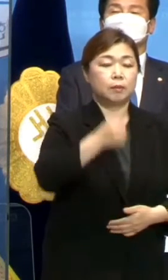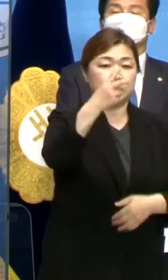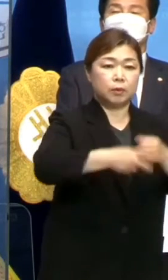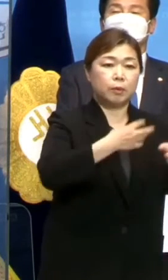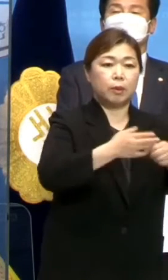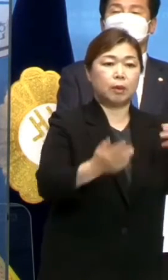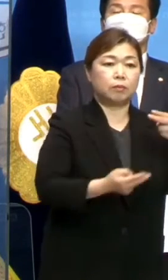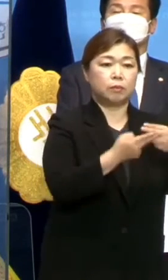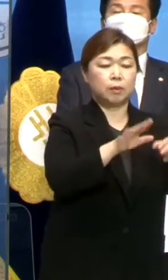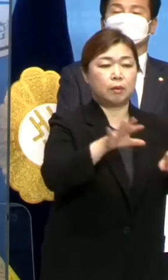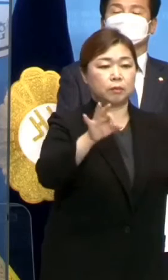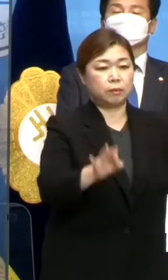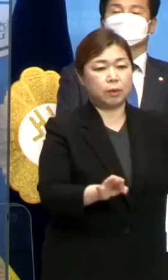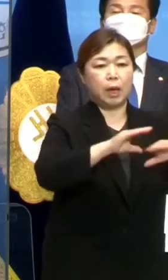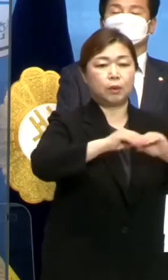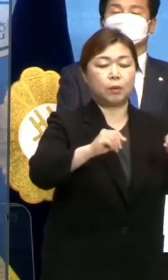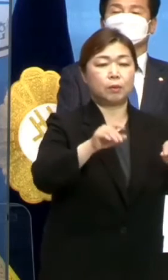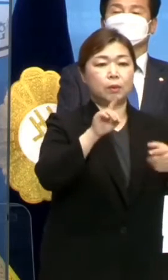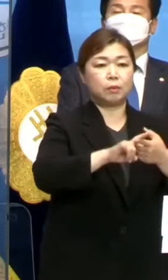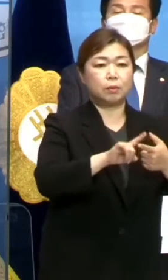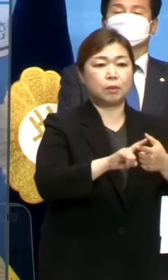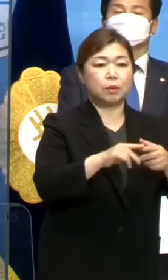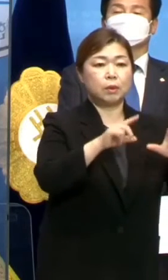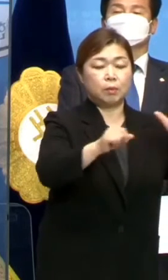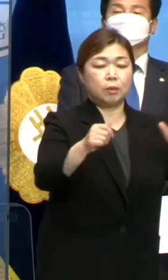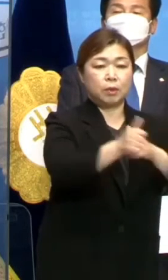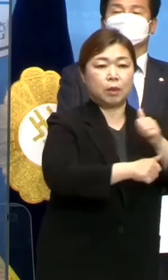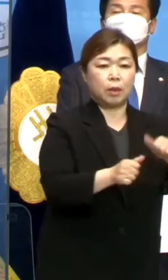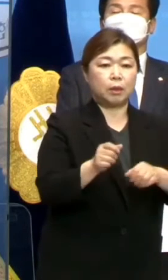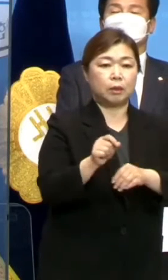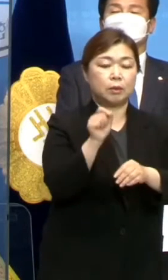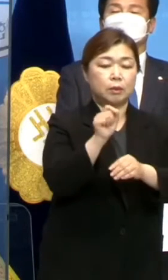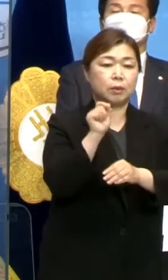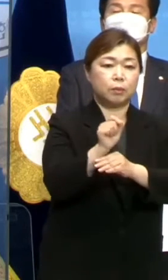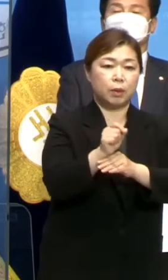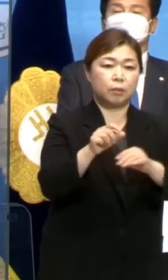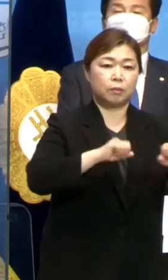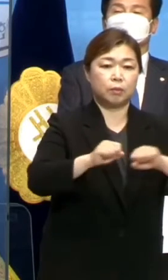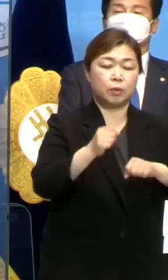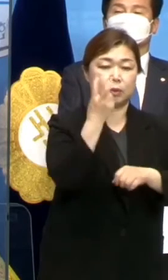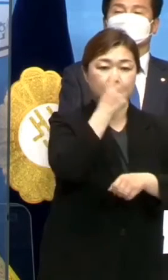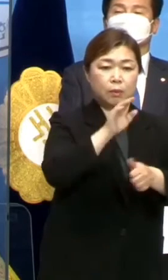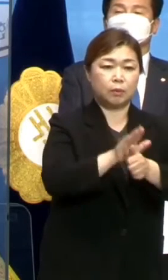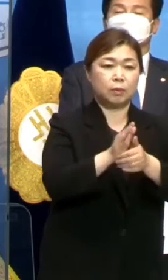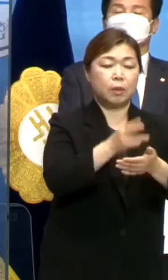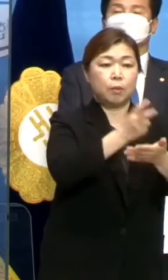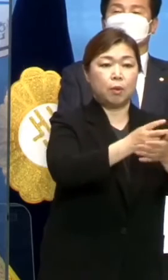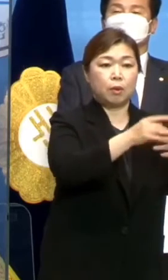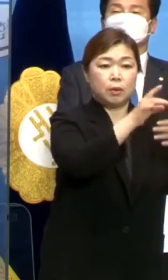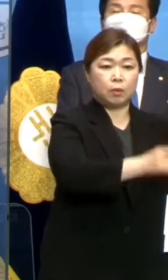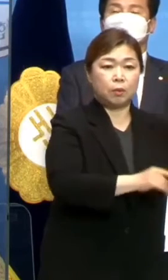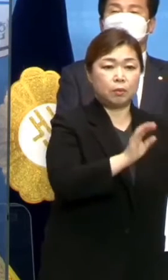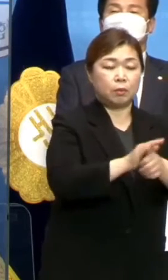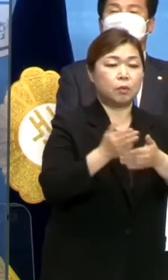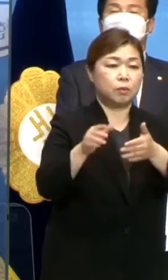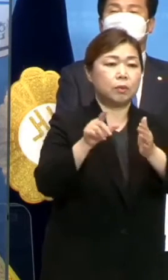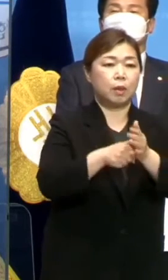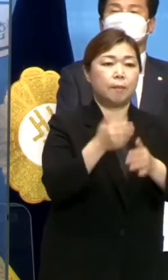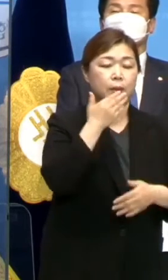누적된 불균형 해소 는 지방의회가 집행부를 제대로 감시 견제 할 수 있도록 법과 제도가 힘을 써줄 때